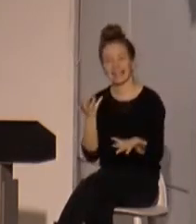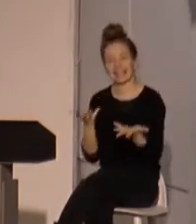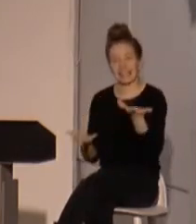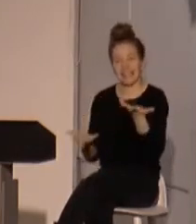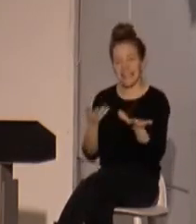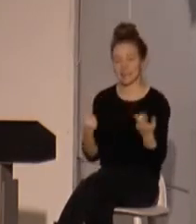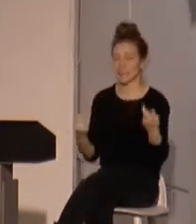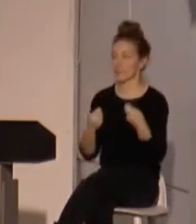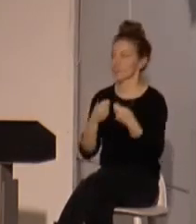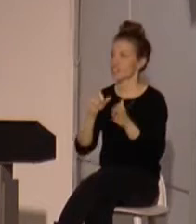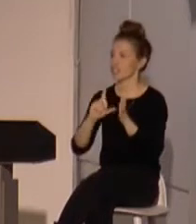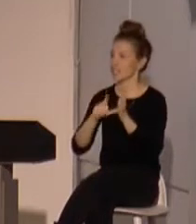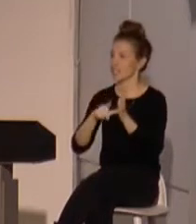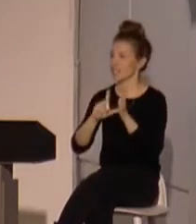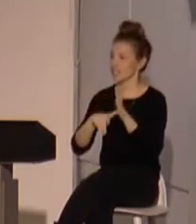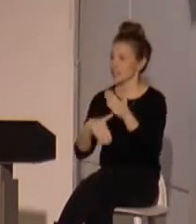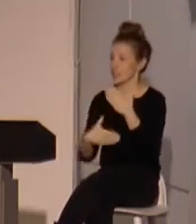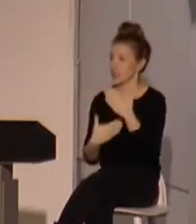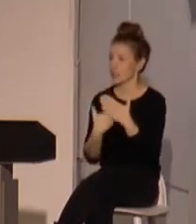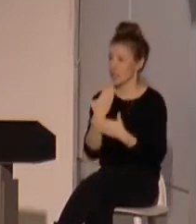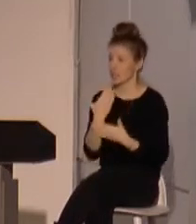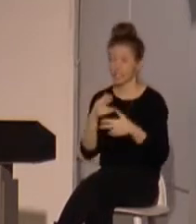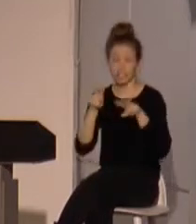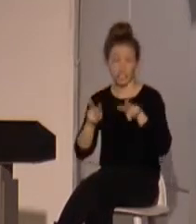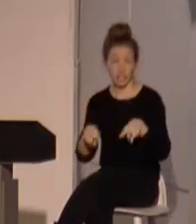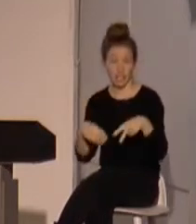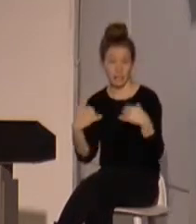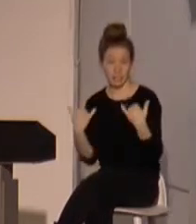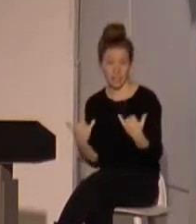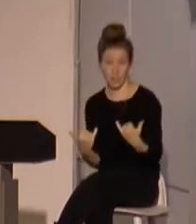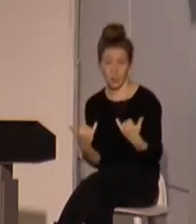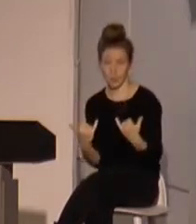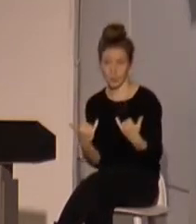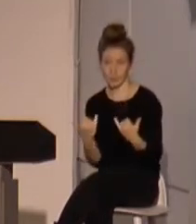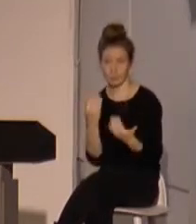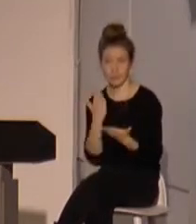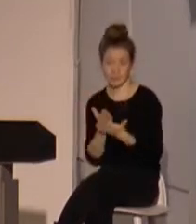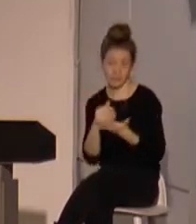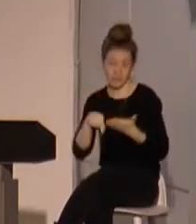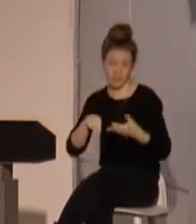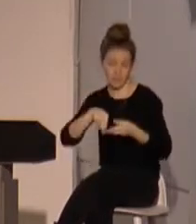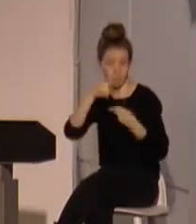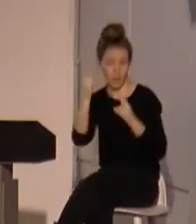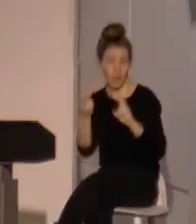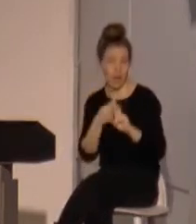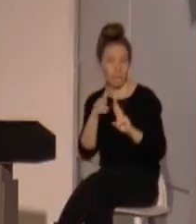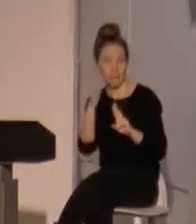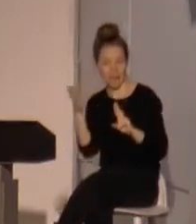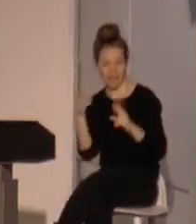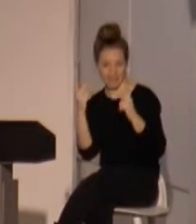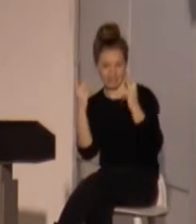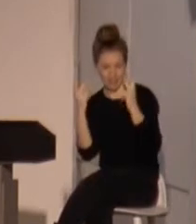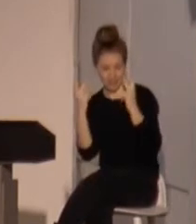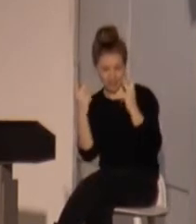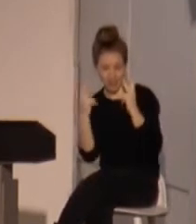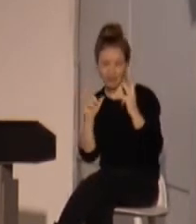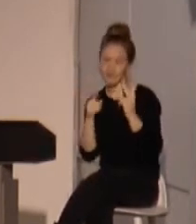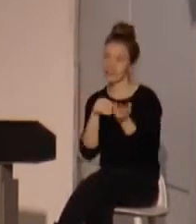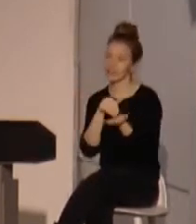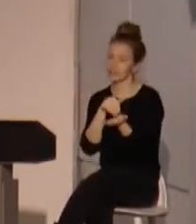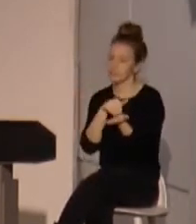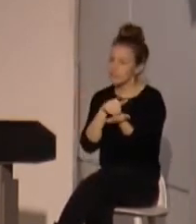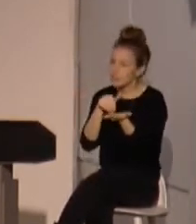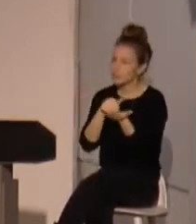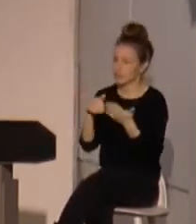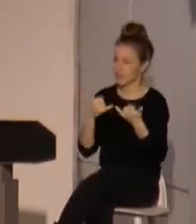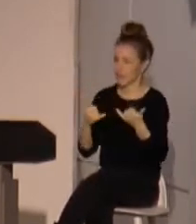טכנולוגיה חדשנית שקיימת היום כבר בעולם, המערבי בעיקר, אבל גם ממשיכים ומפתחים